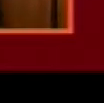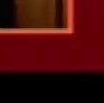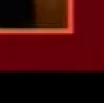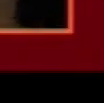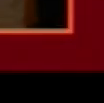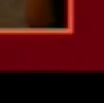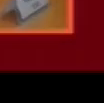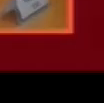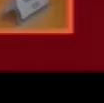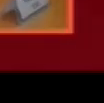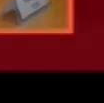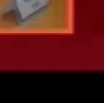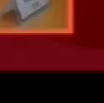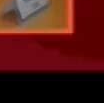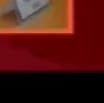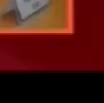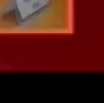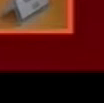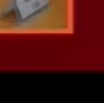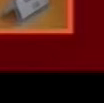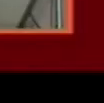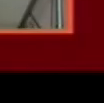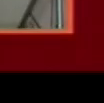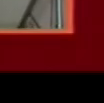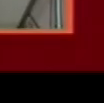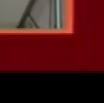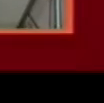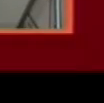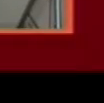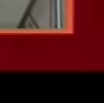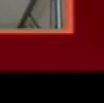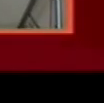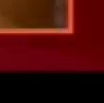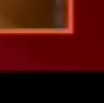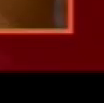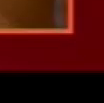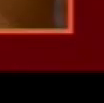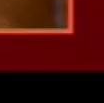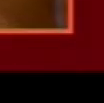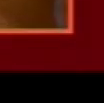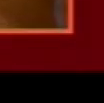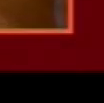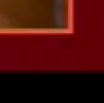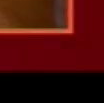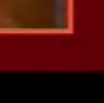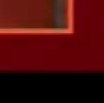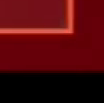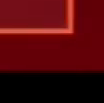92 школярів загальноосвітніх закладів Тернополя відзначили іменними стипендіями Тернопільської міськради в галузі